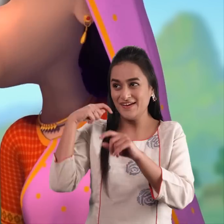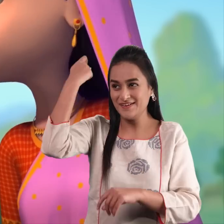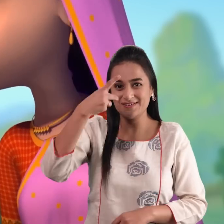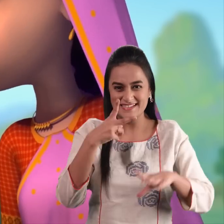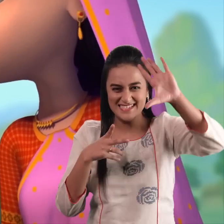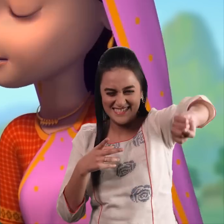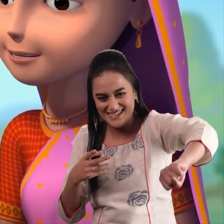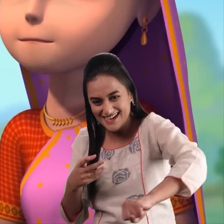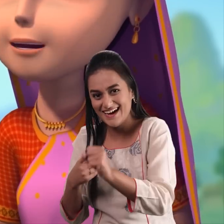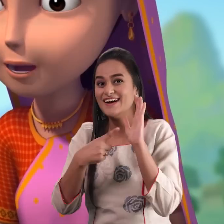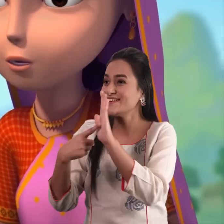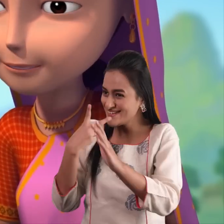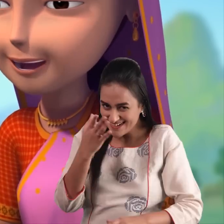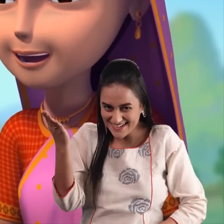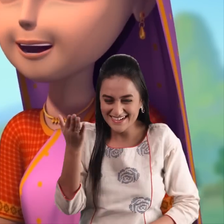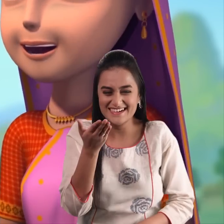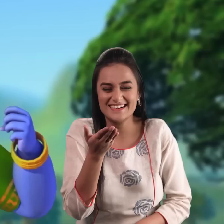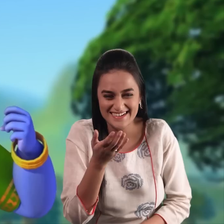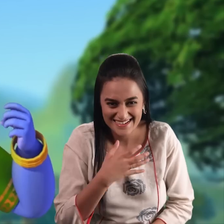यशोदा को कोई इसका ये रूप दिखाओ।